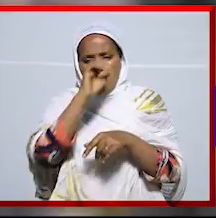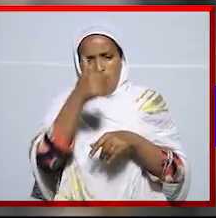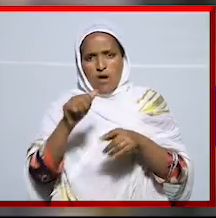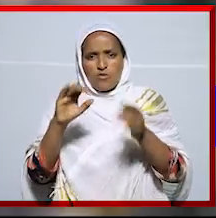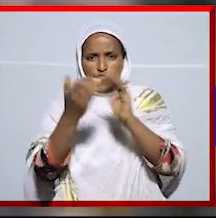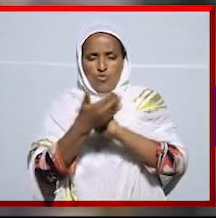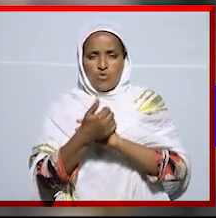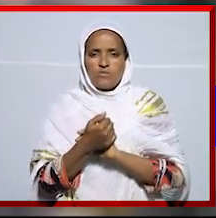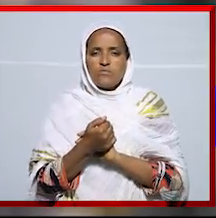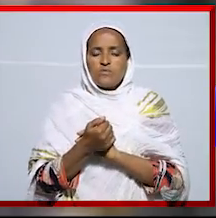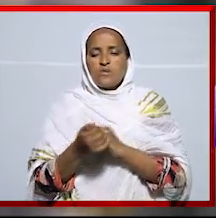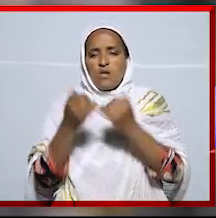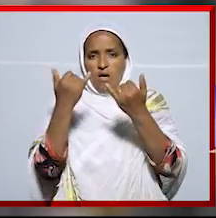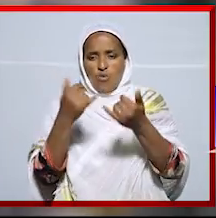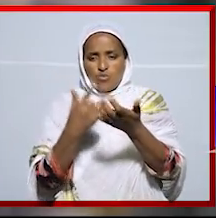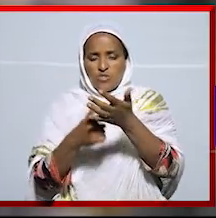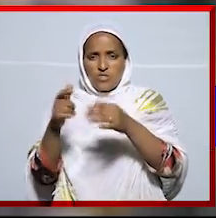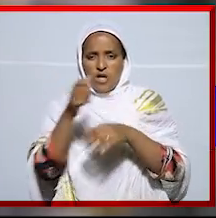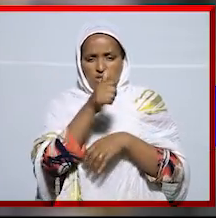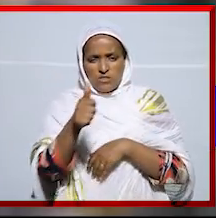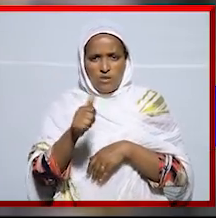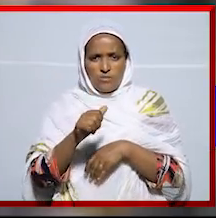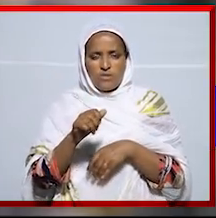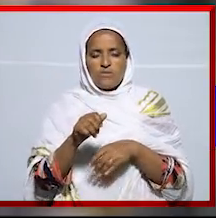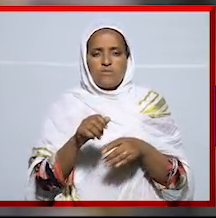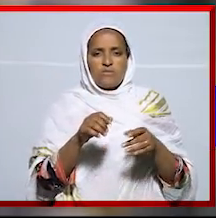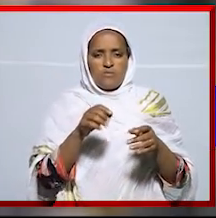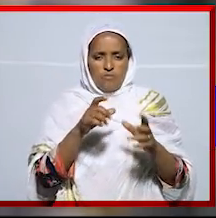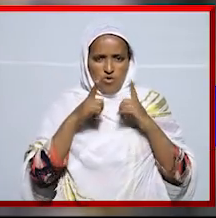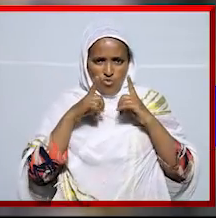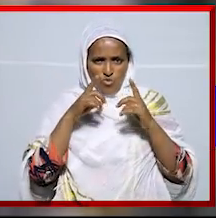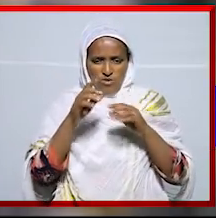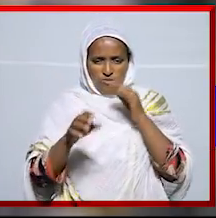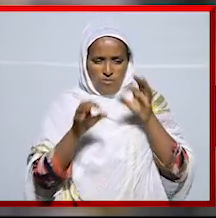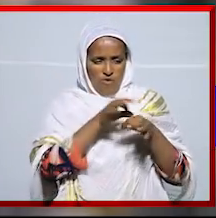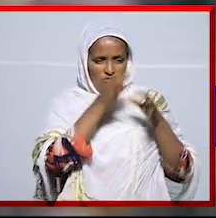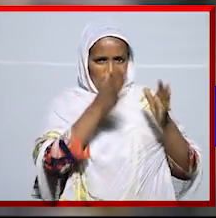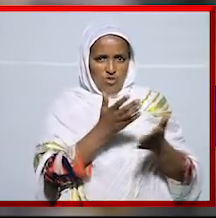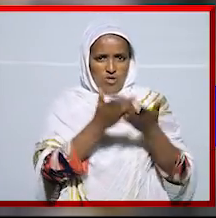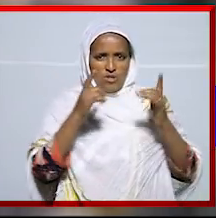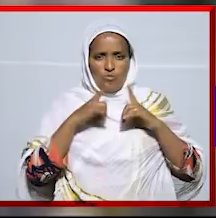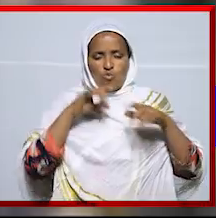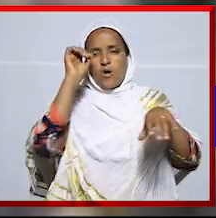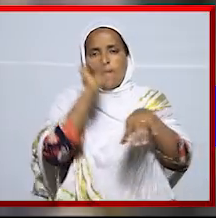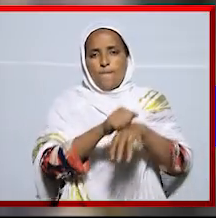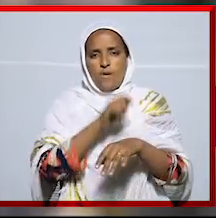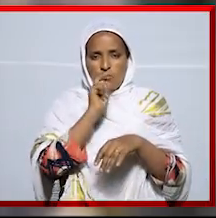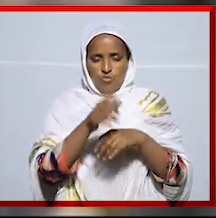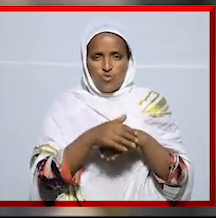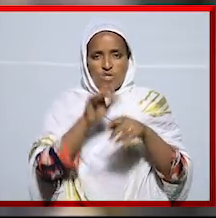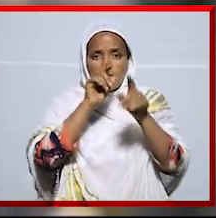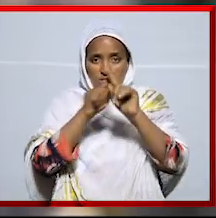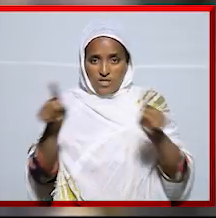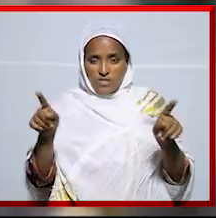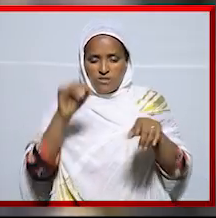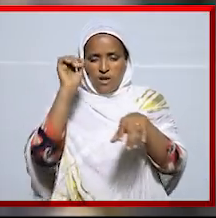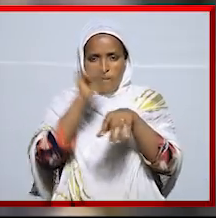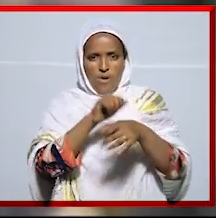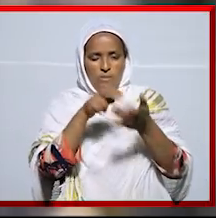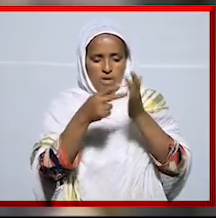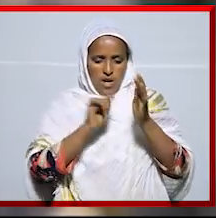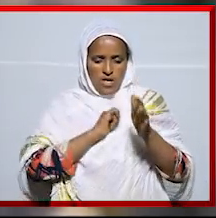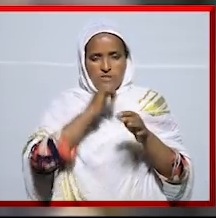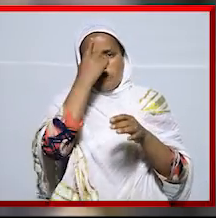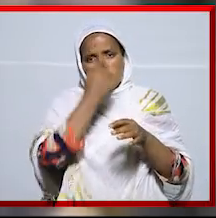እየኖርካለሁ በአሁኑ ሰዓት። ማናችን አሁን እዚህ አዲስ አበባ ጭራሽ ይኖርክ ይከብዳል፣ መንፈሳዊ ነገር ለመኖር በጣም ይከብዳል።